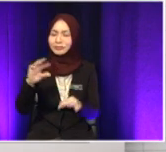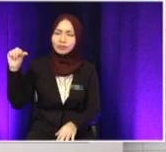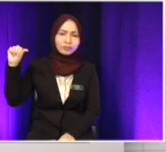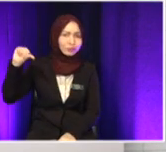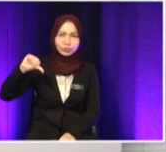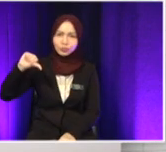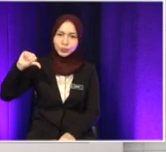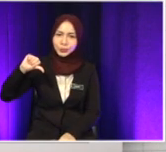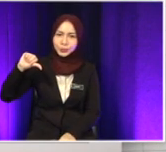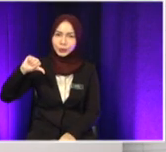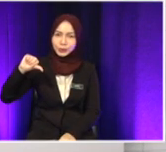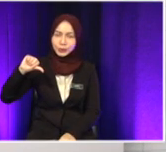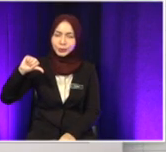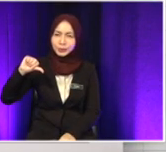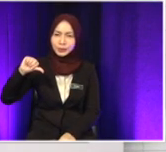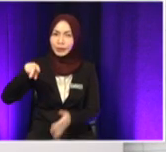perempuan